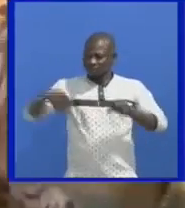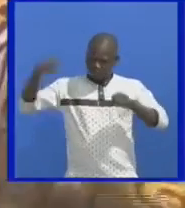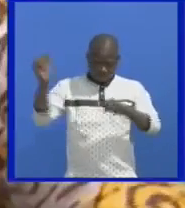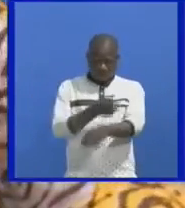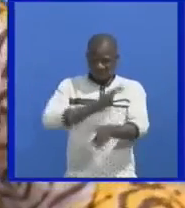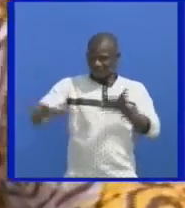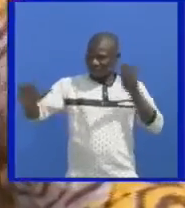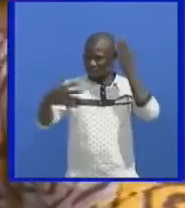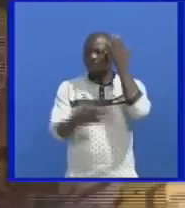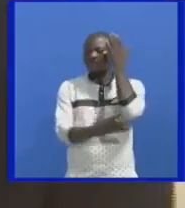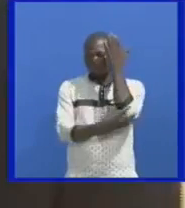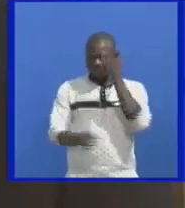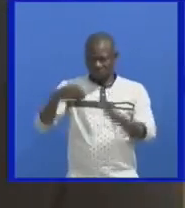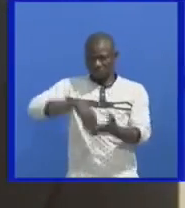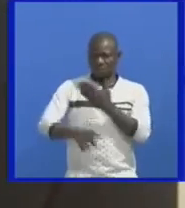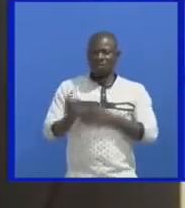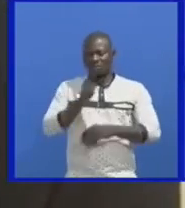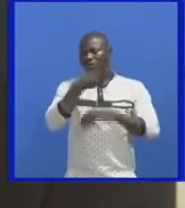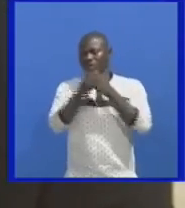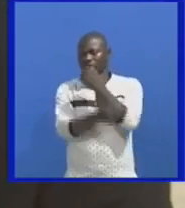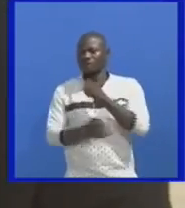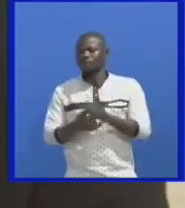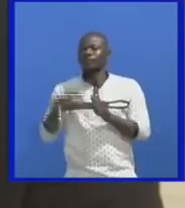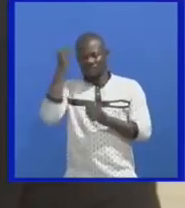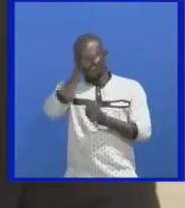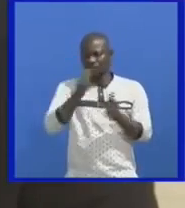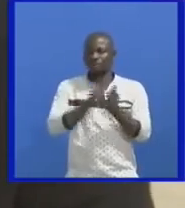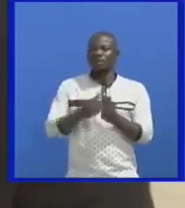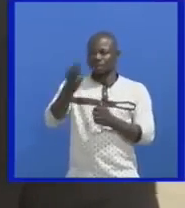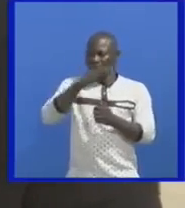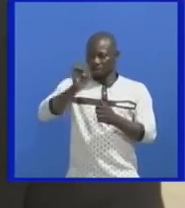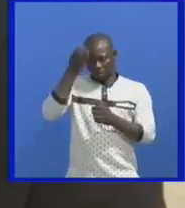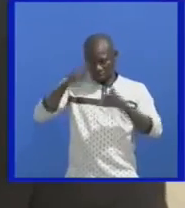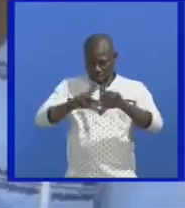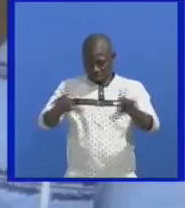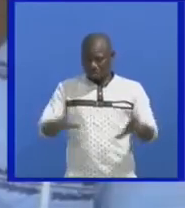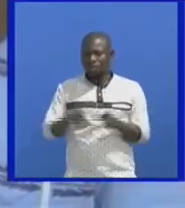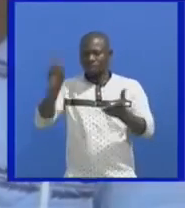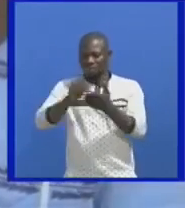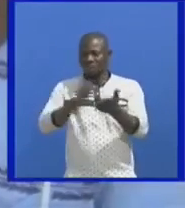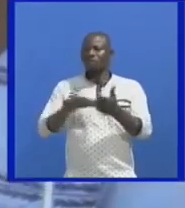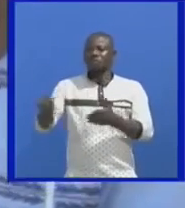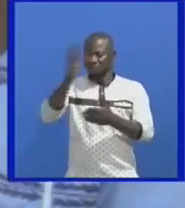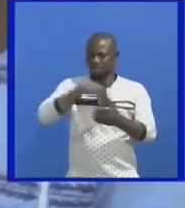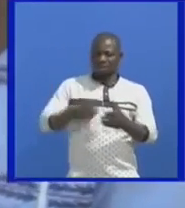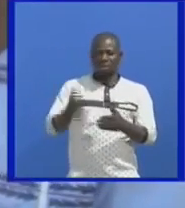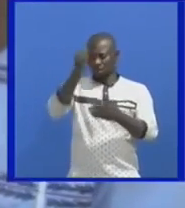En Afrique, l'état des lieux des droits d'auteur est peu reluisant. L'ensemble des collectes de fonds se chiffre